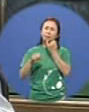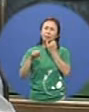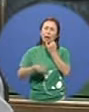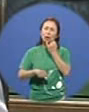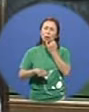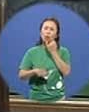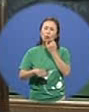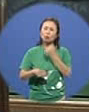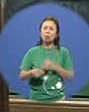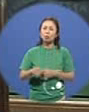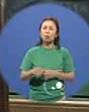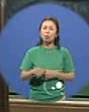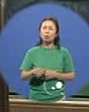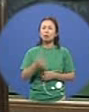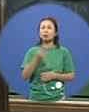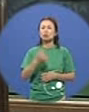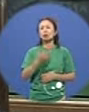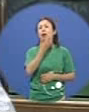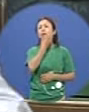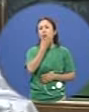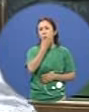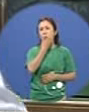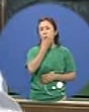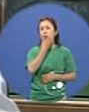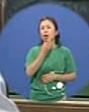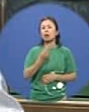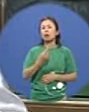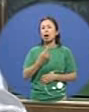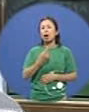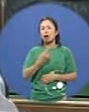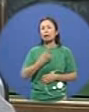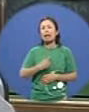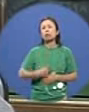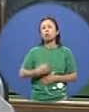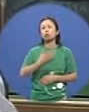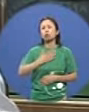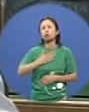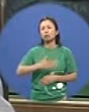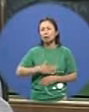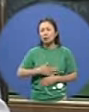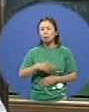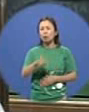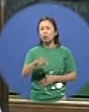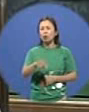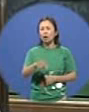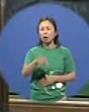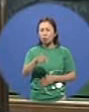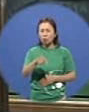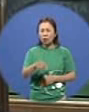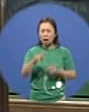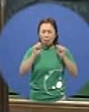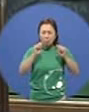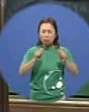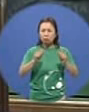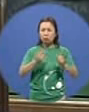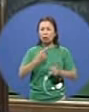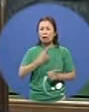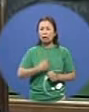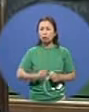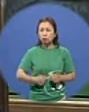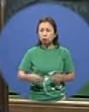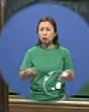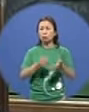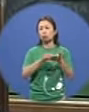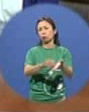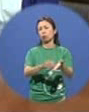中で納得をするはいそれでもうここでいいんだあるいはこれしかないんだこれで頑張るんだ言って納得して就職して